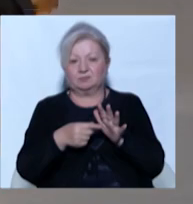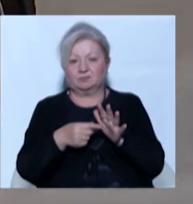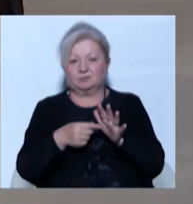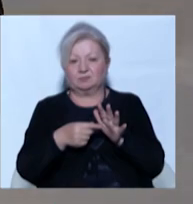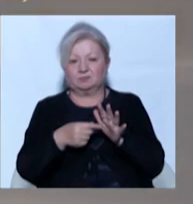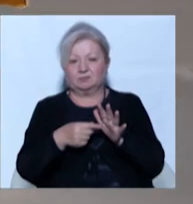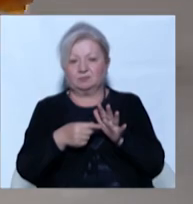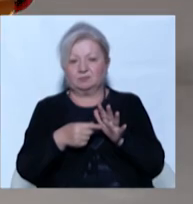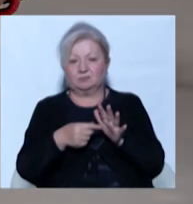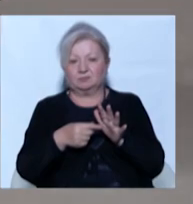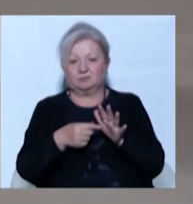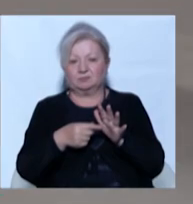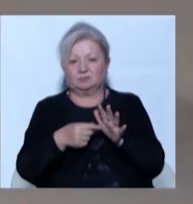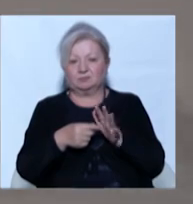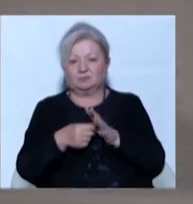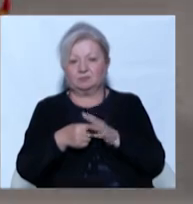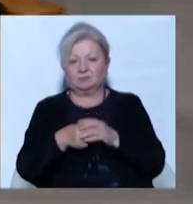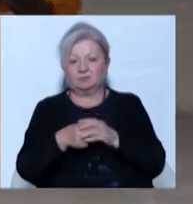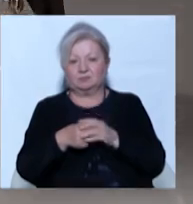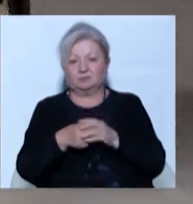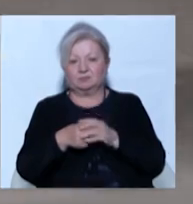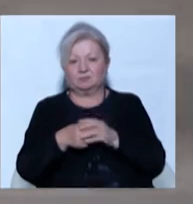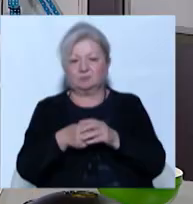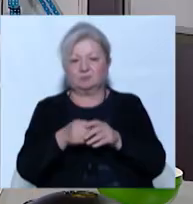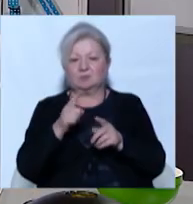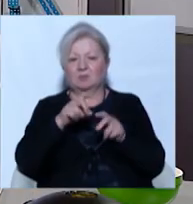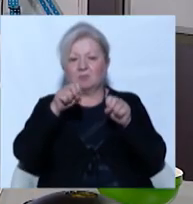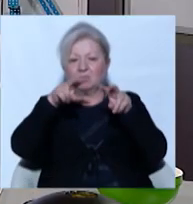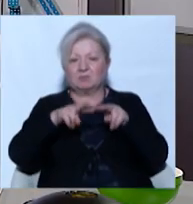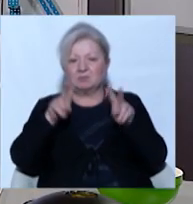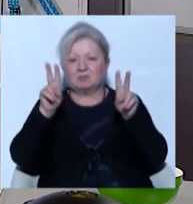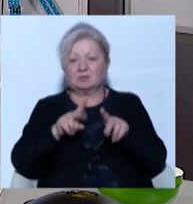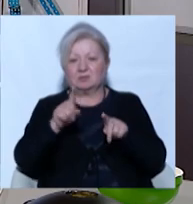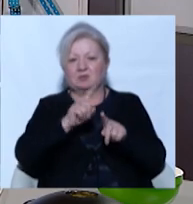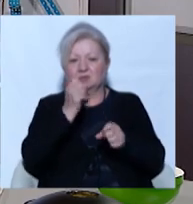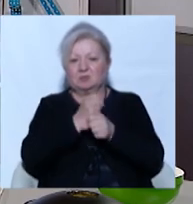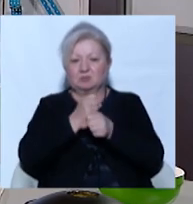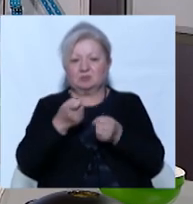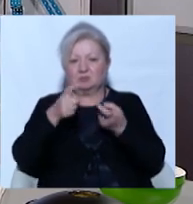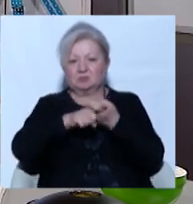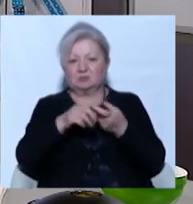უნდა ის ხდება, აი მოდით,